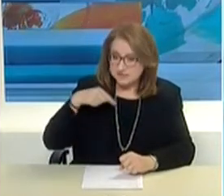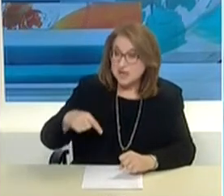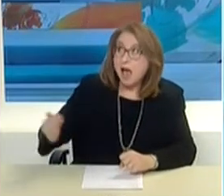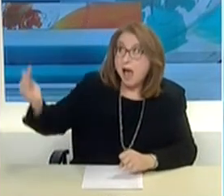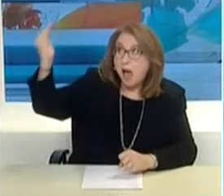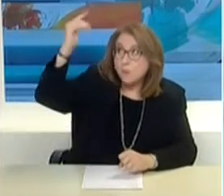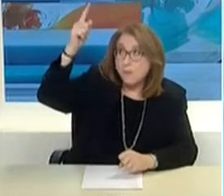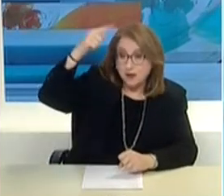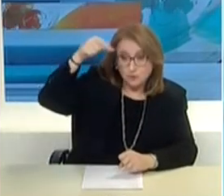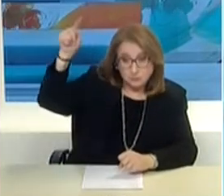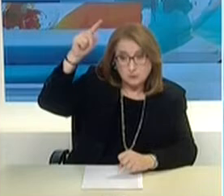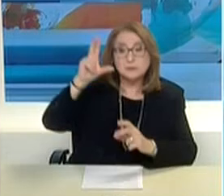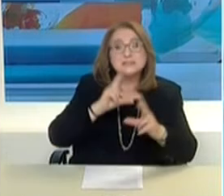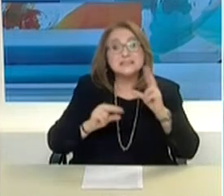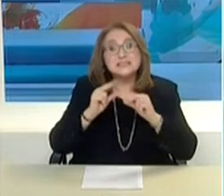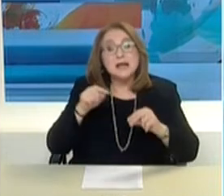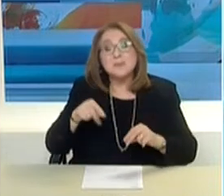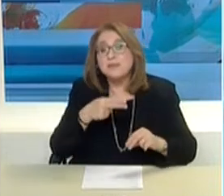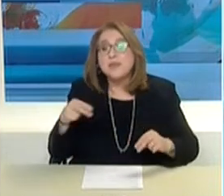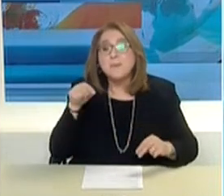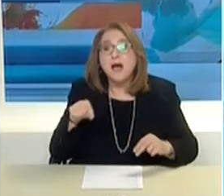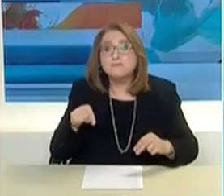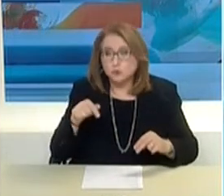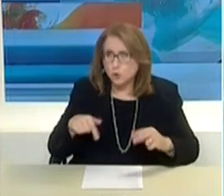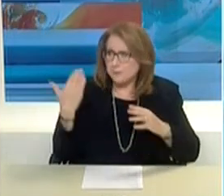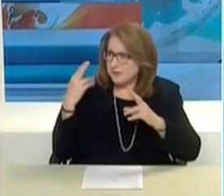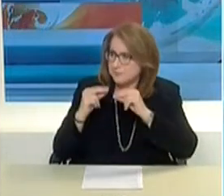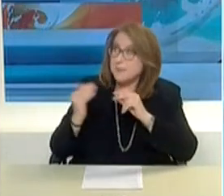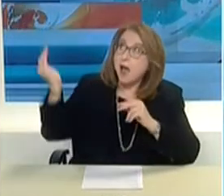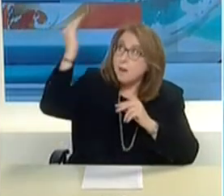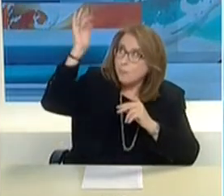ακριβώς όροφο, για τη χρήση αυτού του φαρμάκου σε περιστατικά του νέου κορονοϊού.